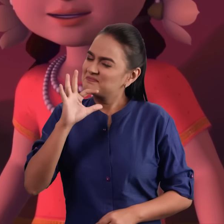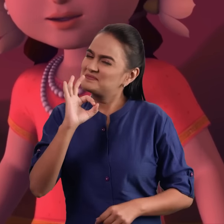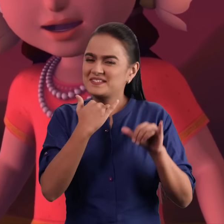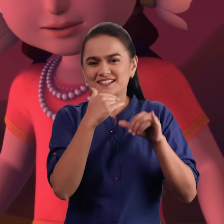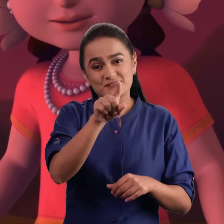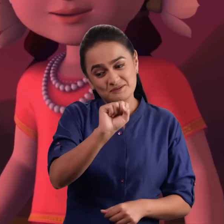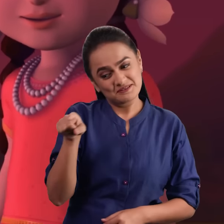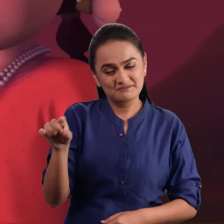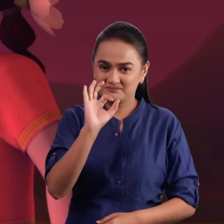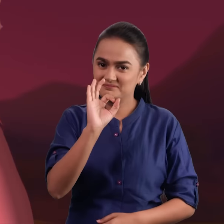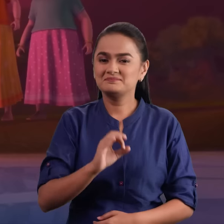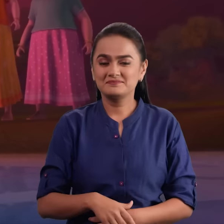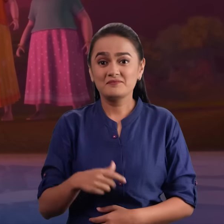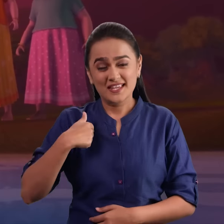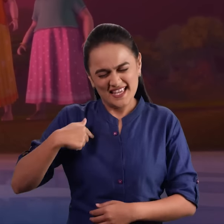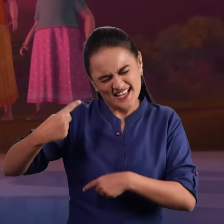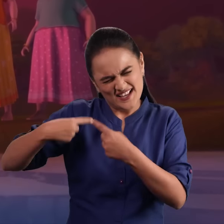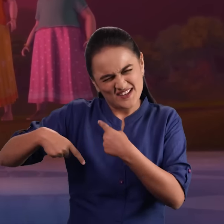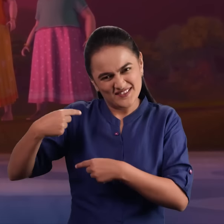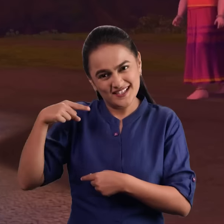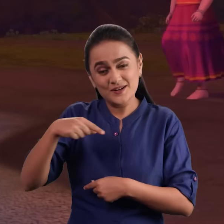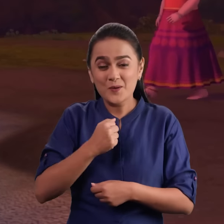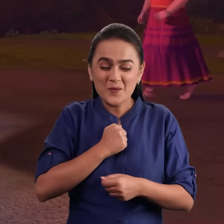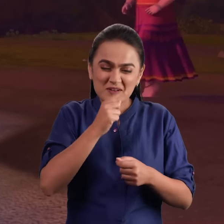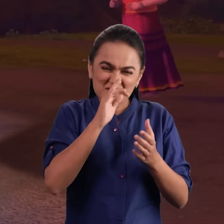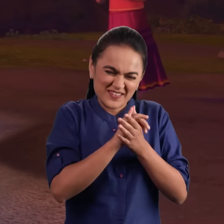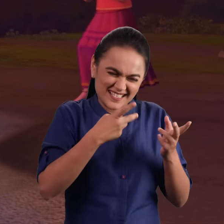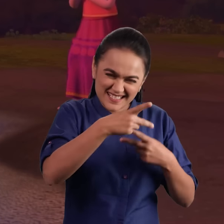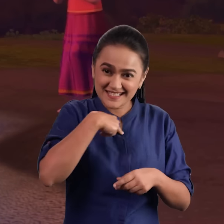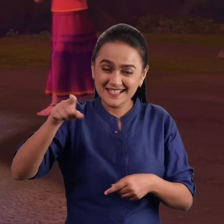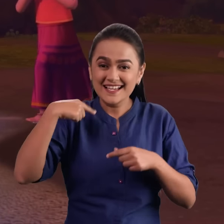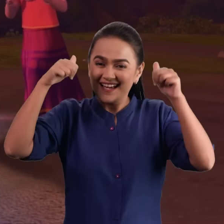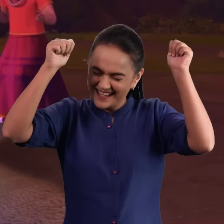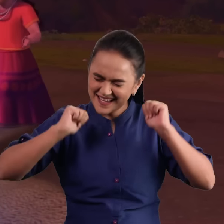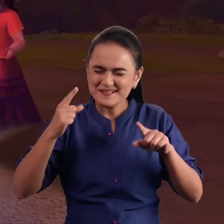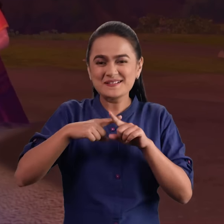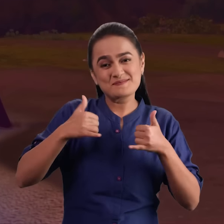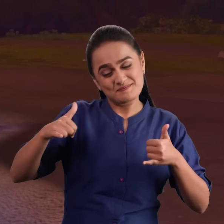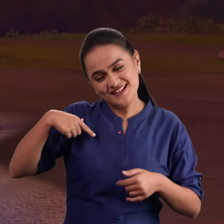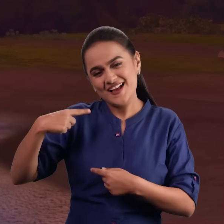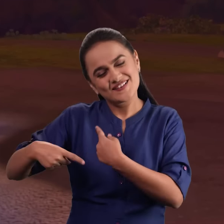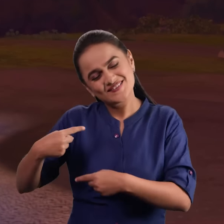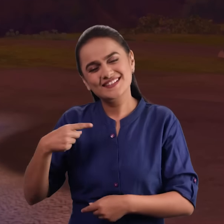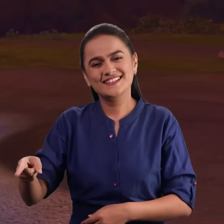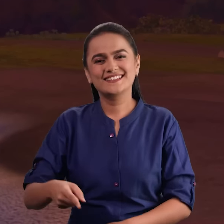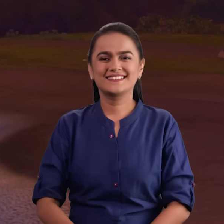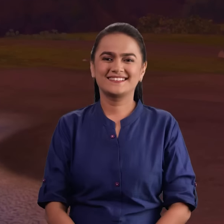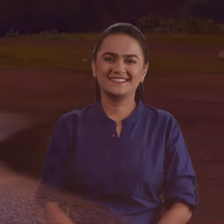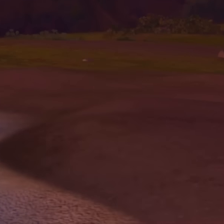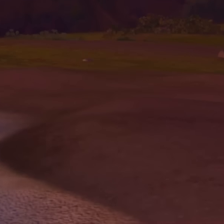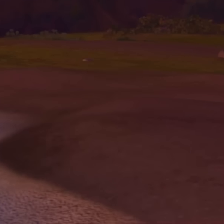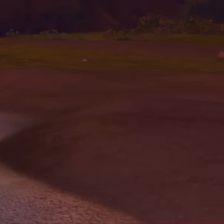है कृष्णा। मैं प्रतिदिन यहाँ अपनी सखियों के साथ स्नान और जल क्रीड़ा किया करूँगी।